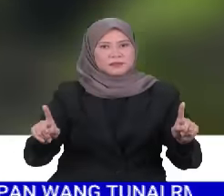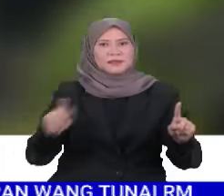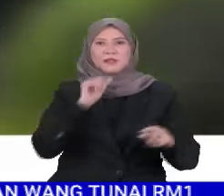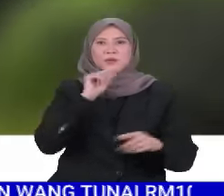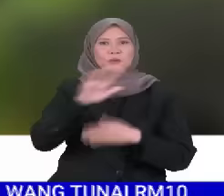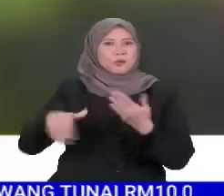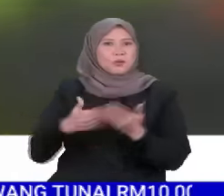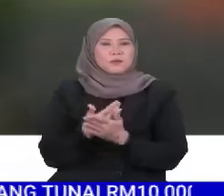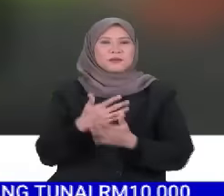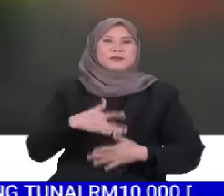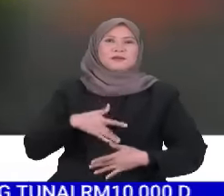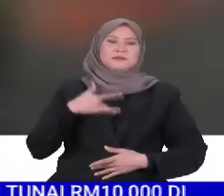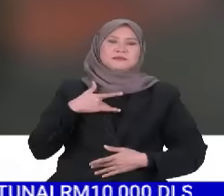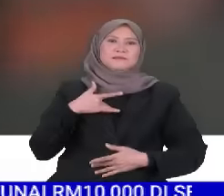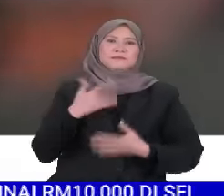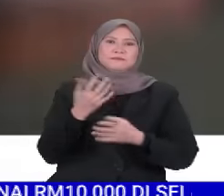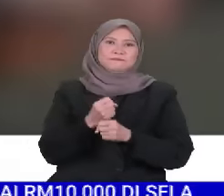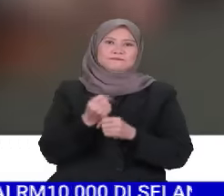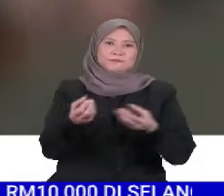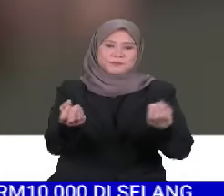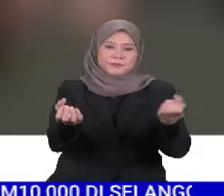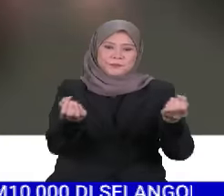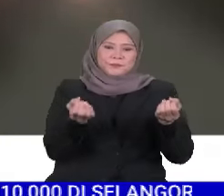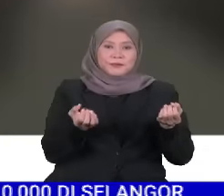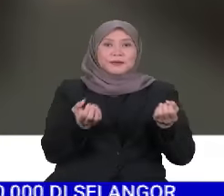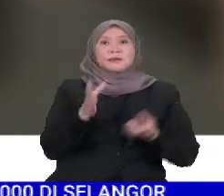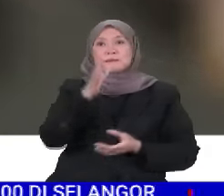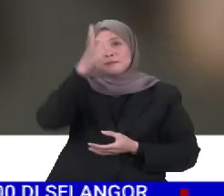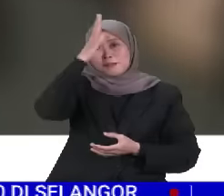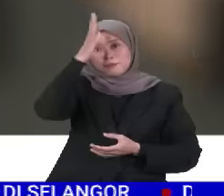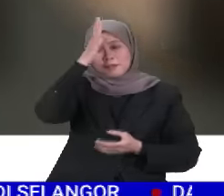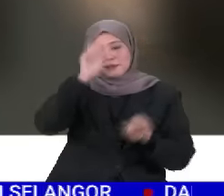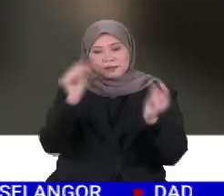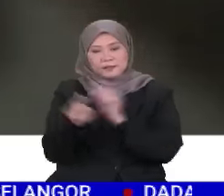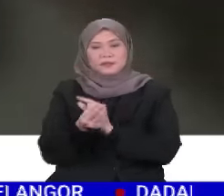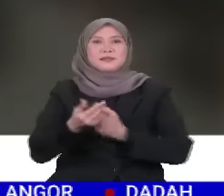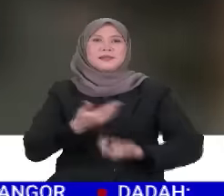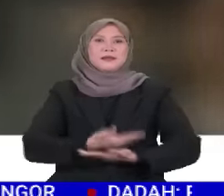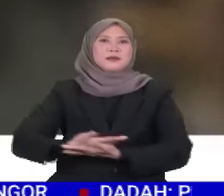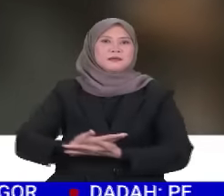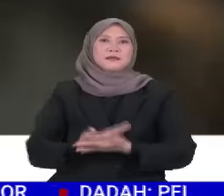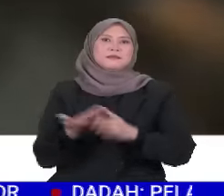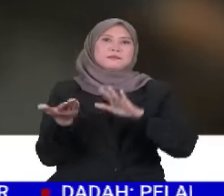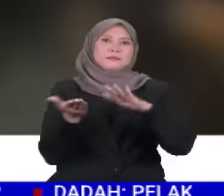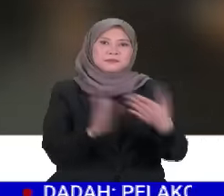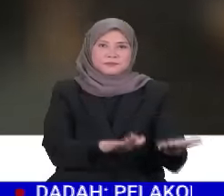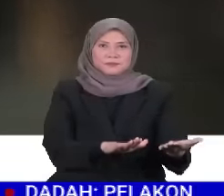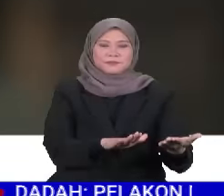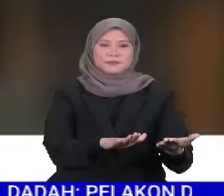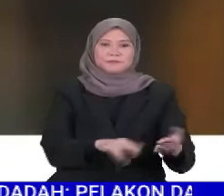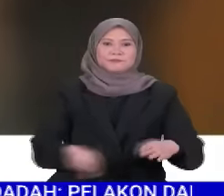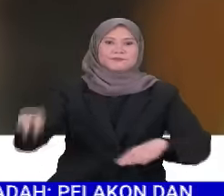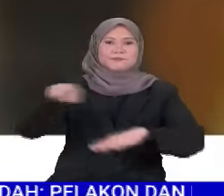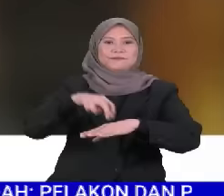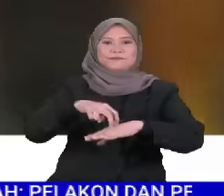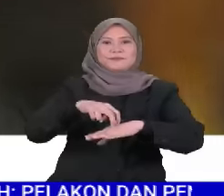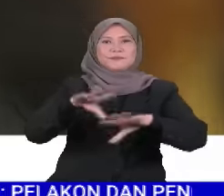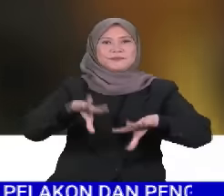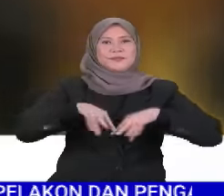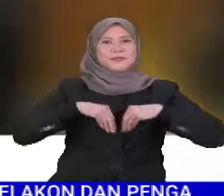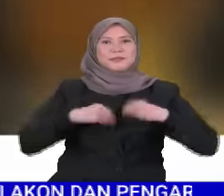semuanya dapat merasa Iya itulah di tiktok seorang bapak menggantikan adanya yang telah dicukupilah sebagai